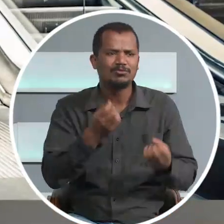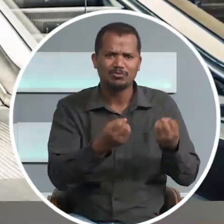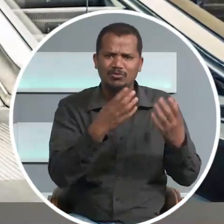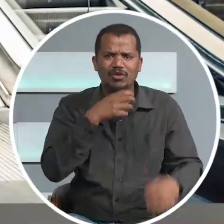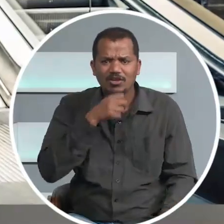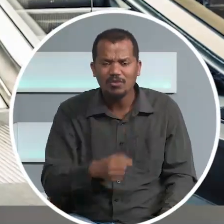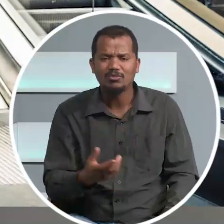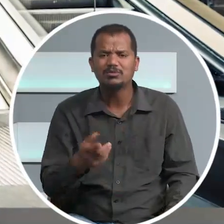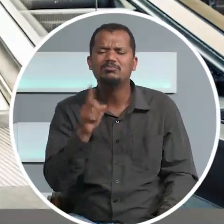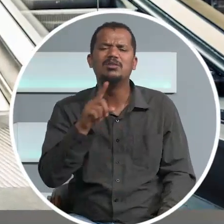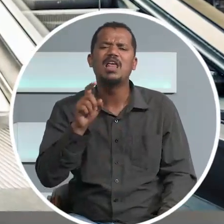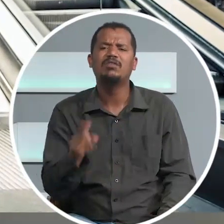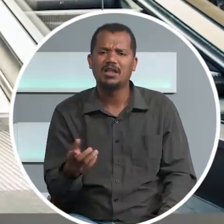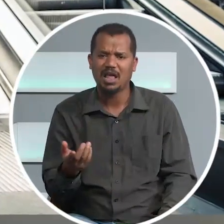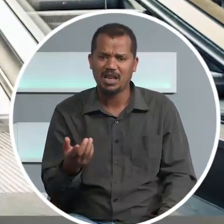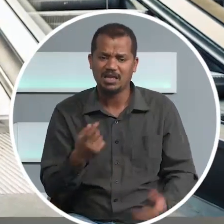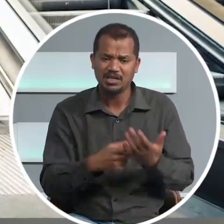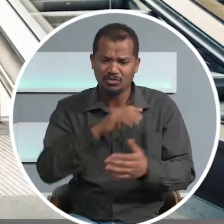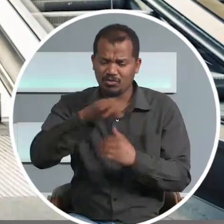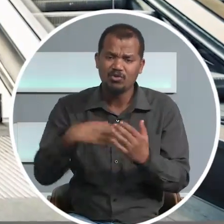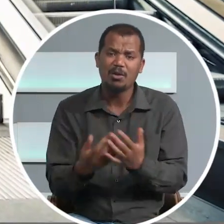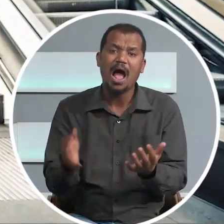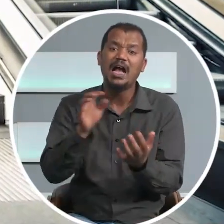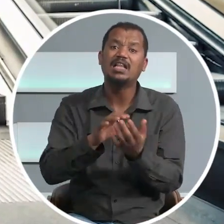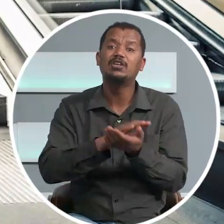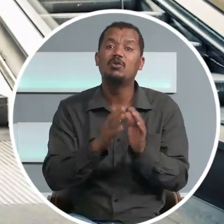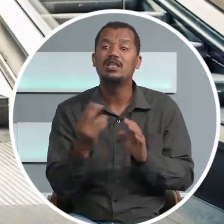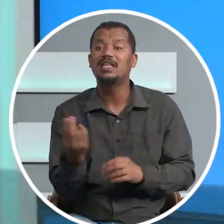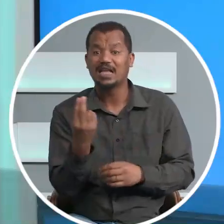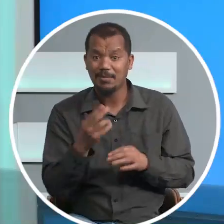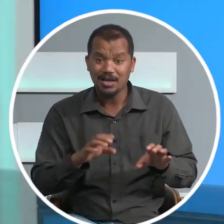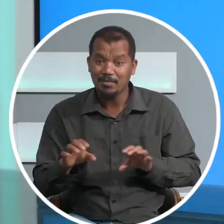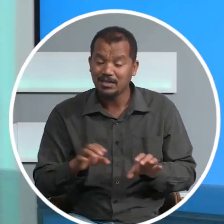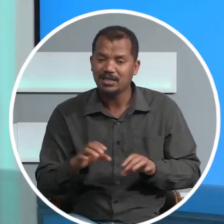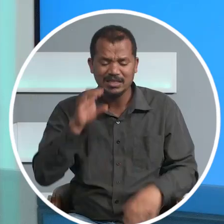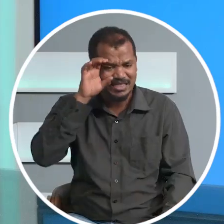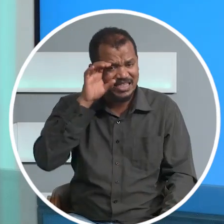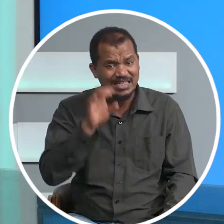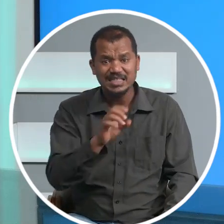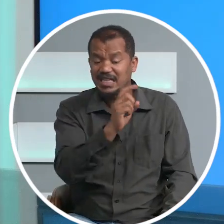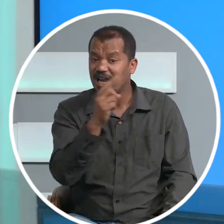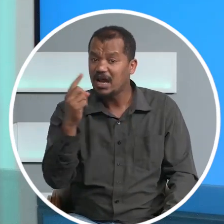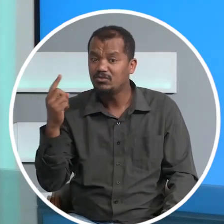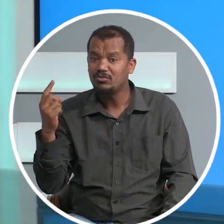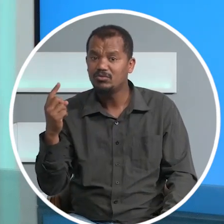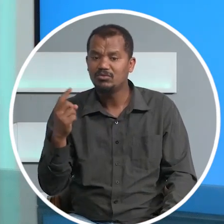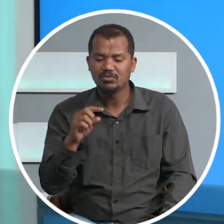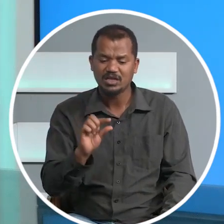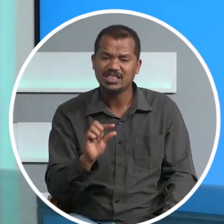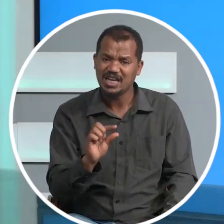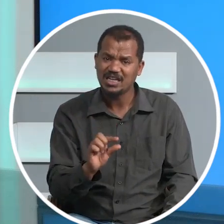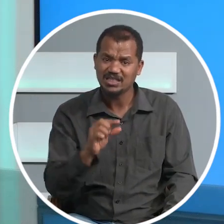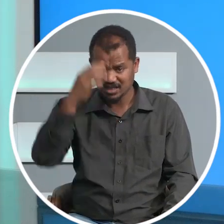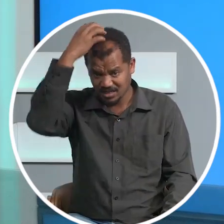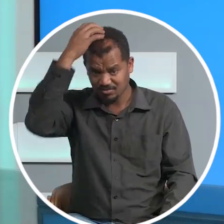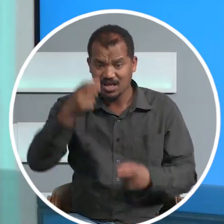از آهن تنو من اسفل لگوال نزین هلونم اکاتاش بونه تا کامیلا مادرگ یکت یان دانو